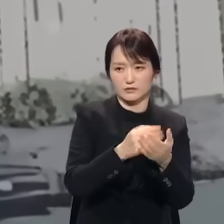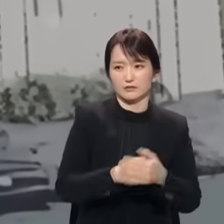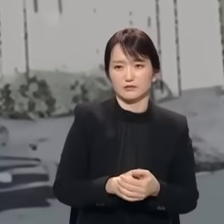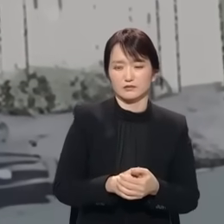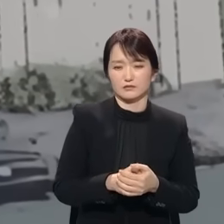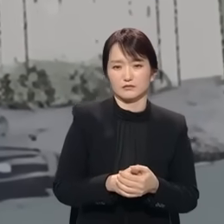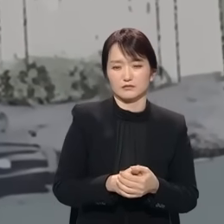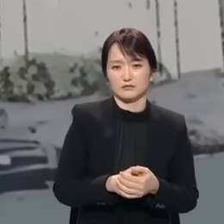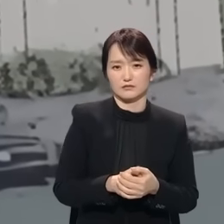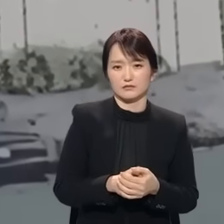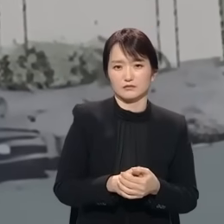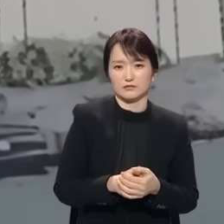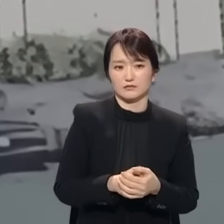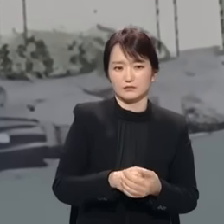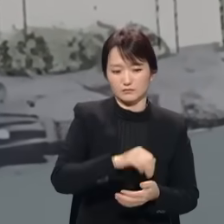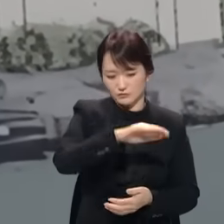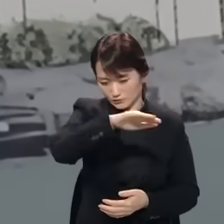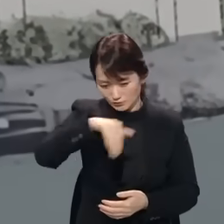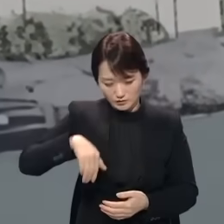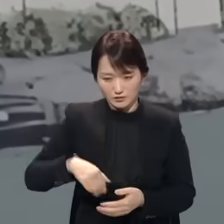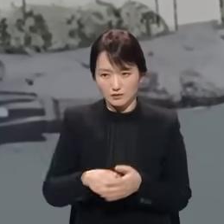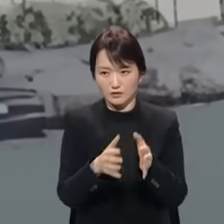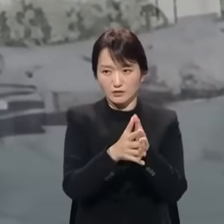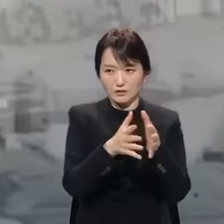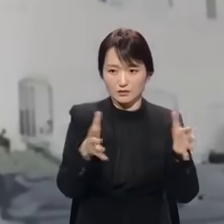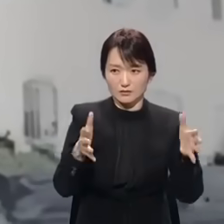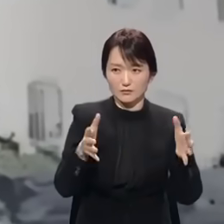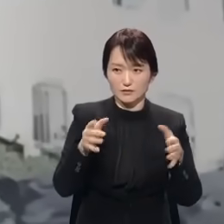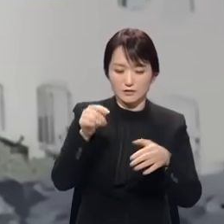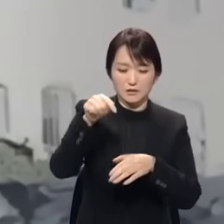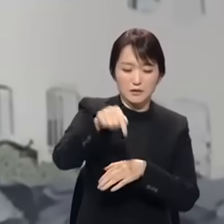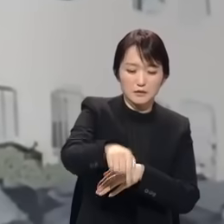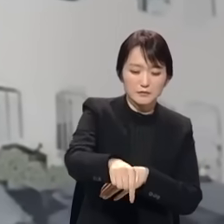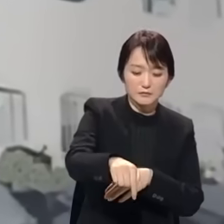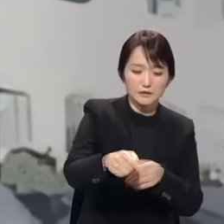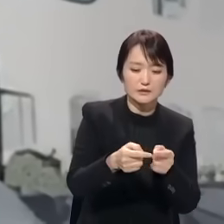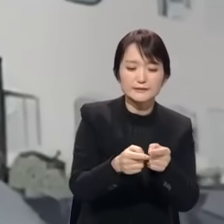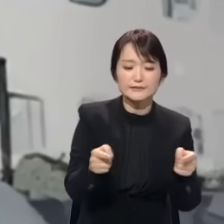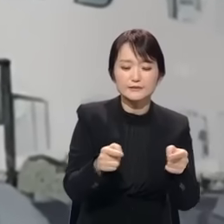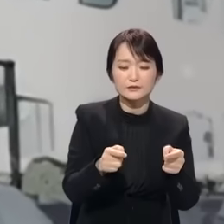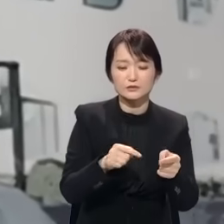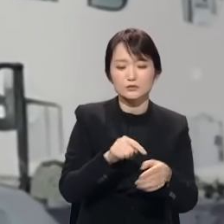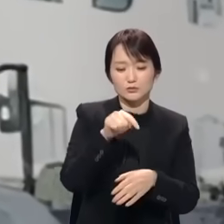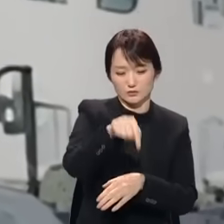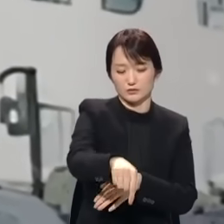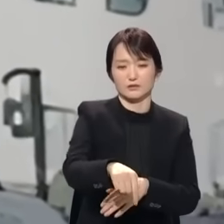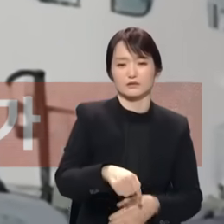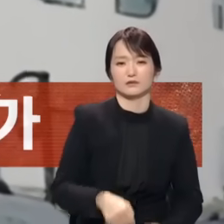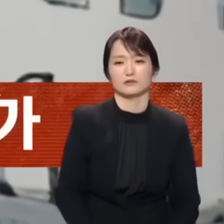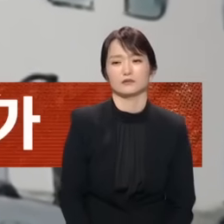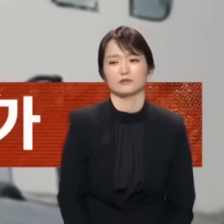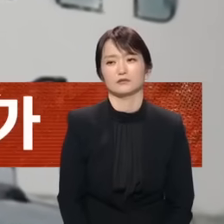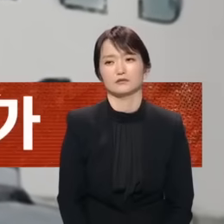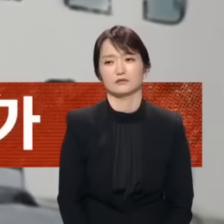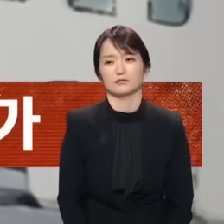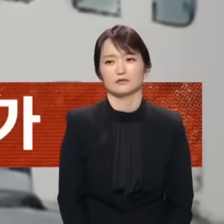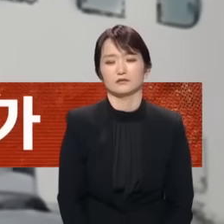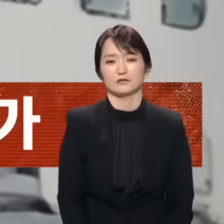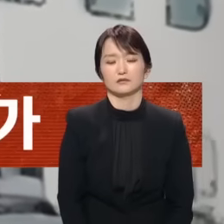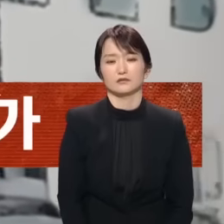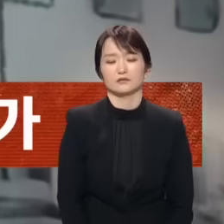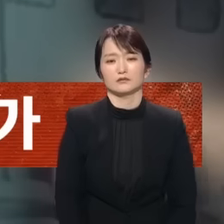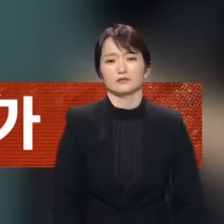내려와 이렇게 얘기하니까 결국이 아파트 단지 앞에 있는 1층으로 나 된 것이죠 자 층간소음 피해를